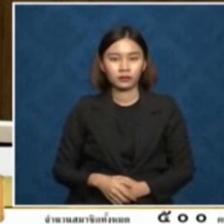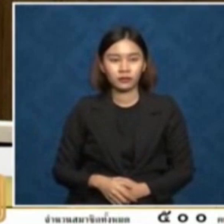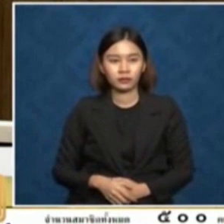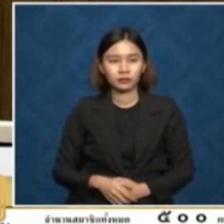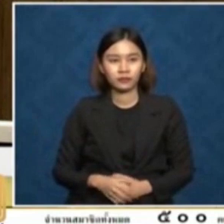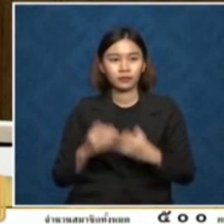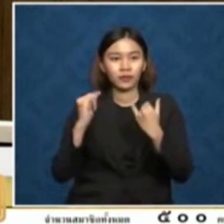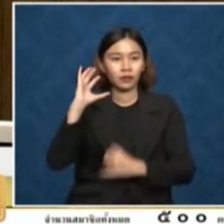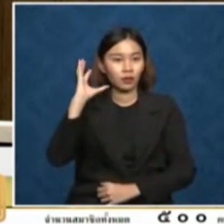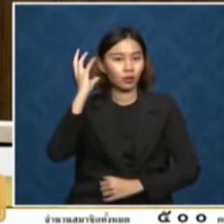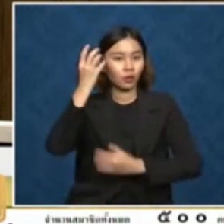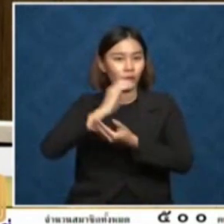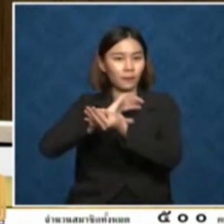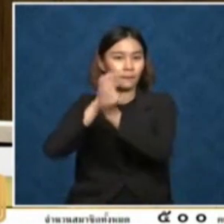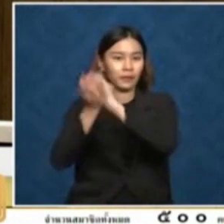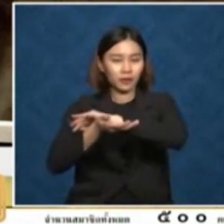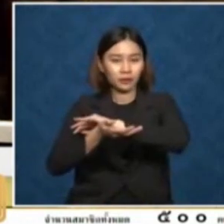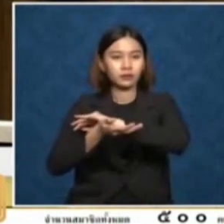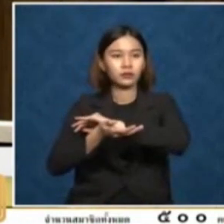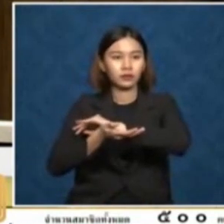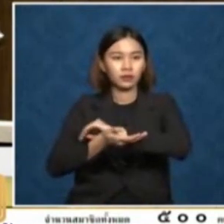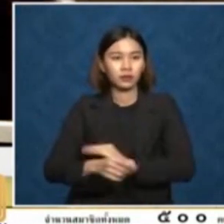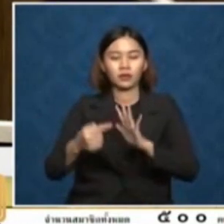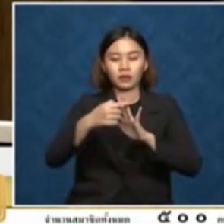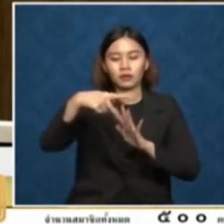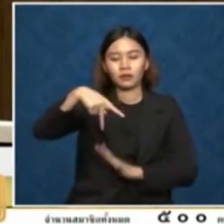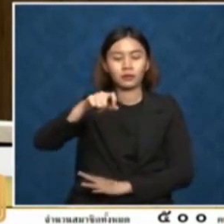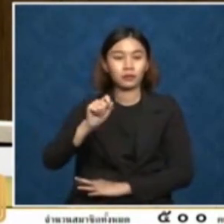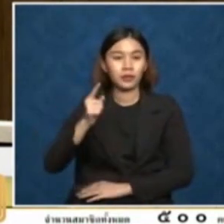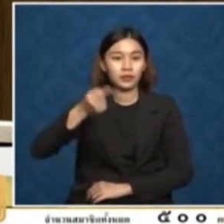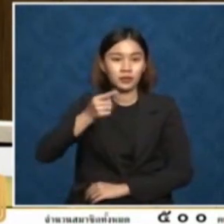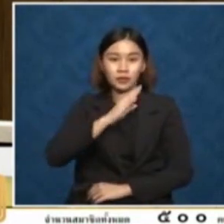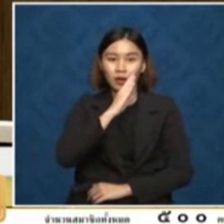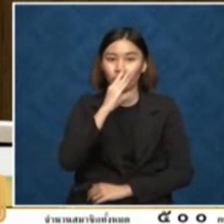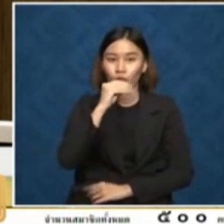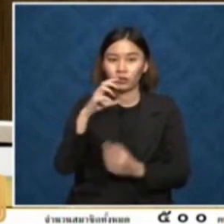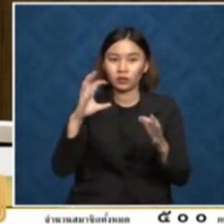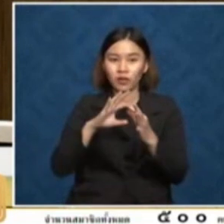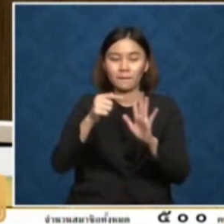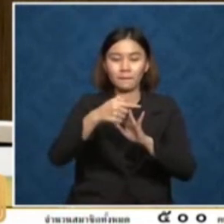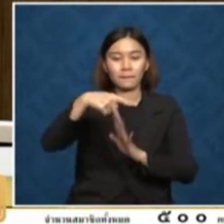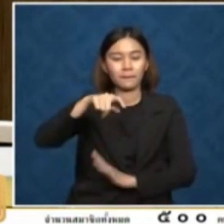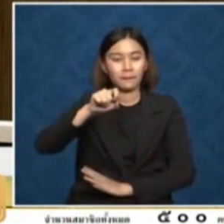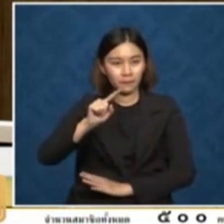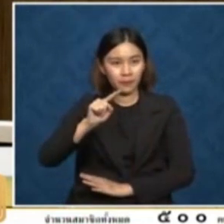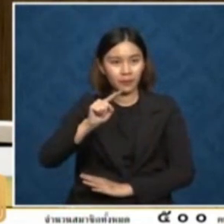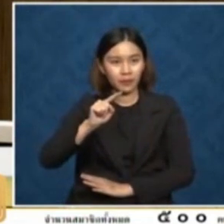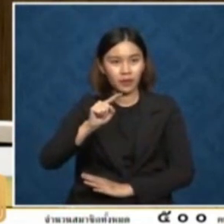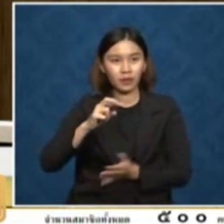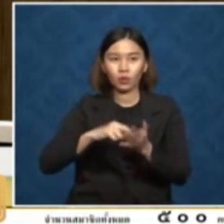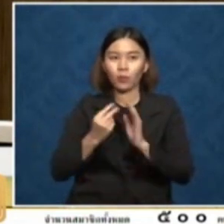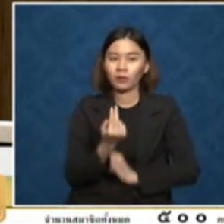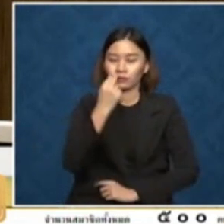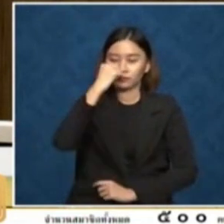ได้เหมือนโลกที่กลับตาลปัดค่ะพอเรื่องเพศจริงๆแล้วเวลาที่เราพูดเรื่องเพศนั้นเรื่องเพศเ